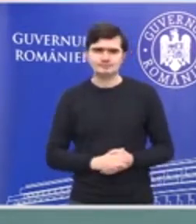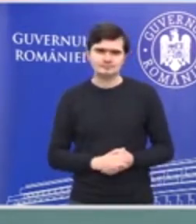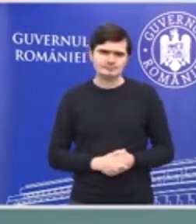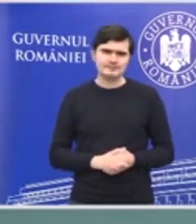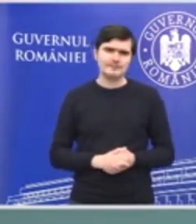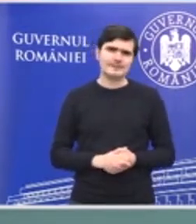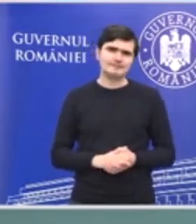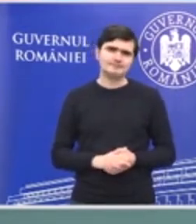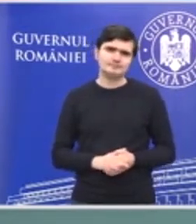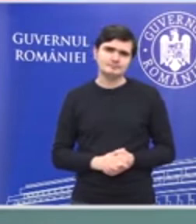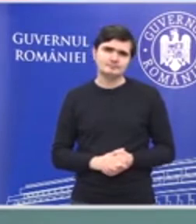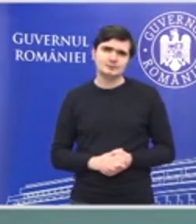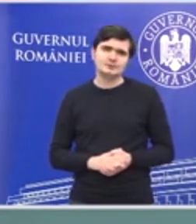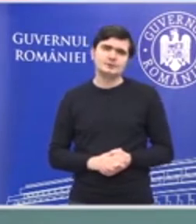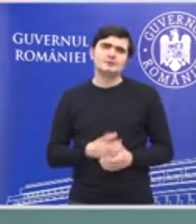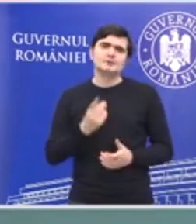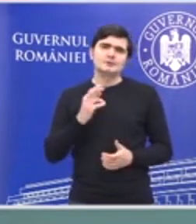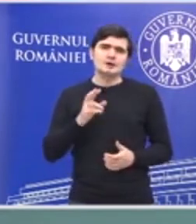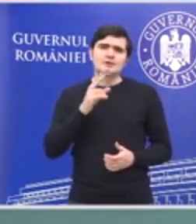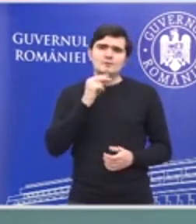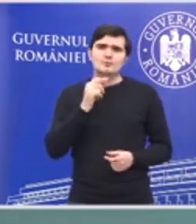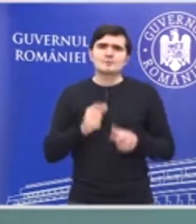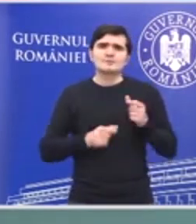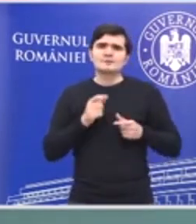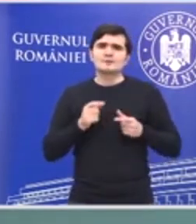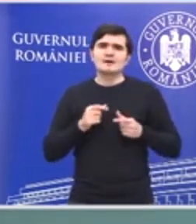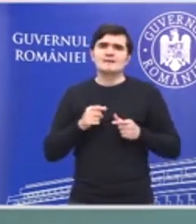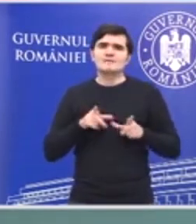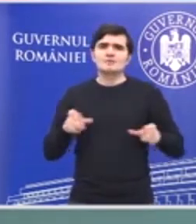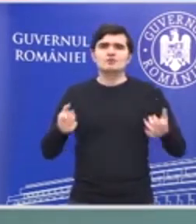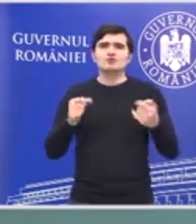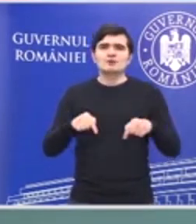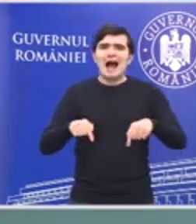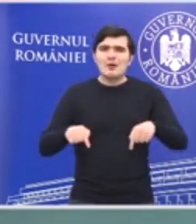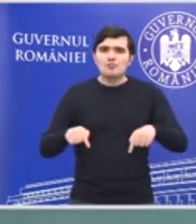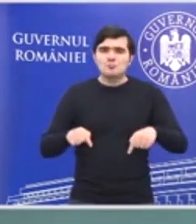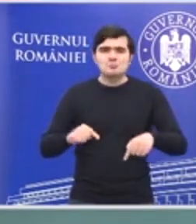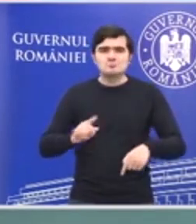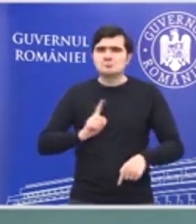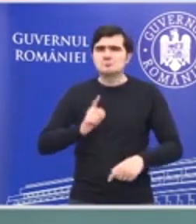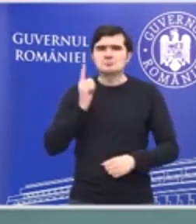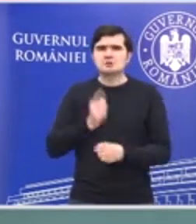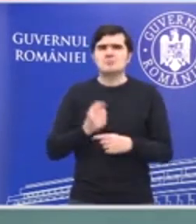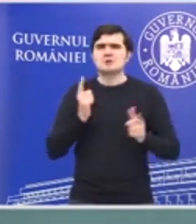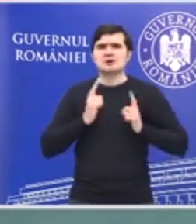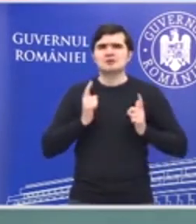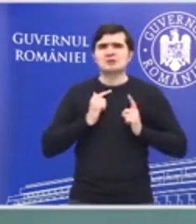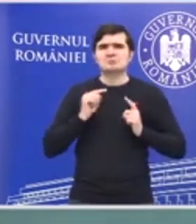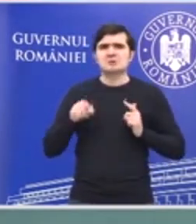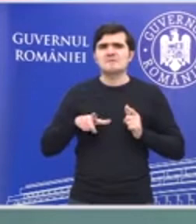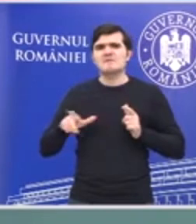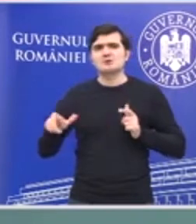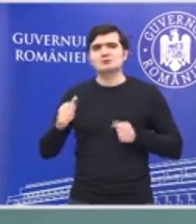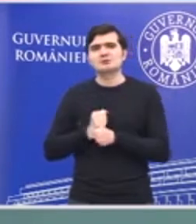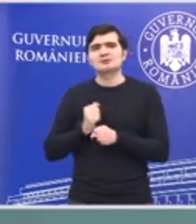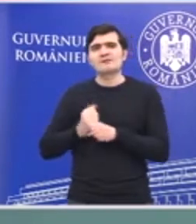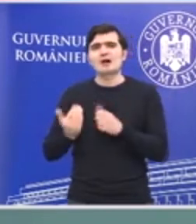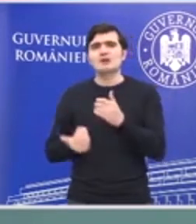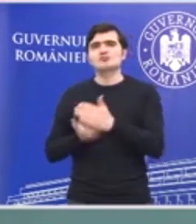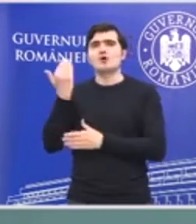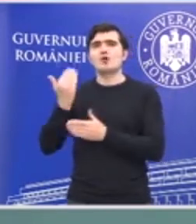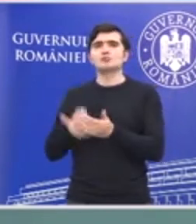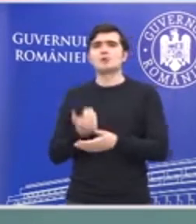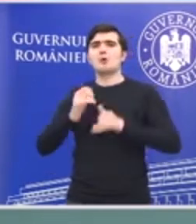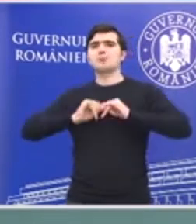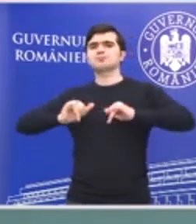de variantele virale la acest moment. Noi nu trebuie să dăm posibilitatea acestui virus să cumuleze noi mutații. Vorbim